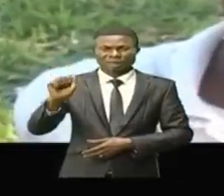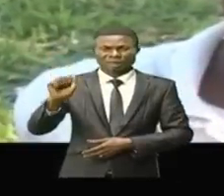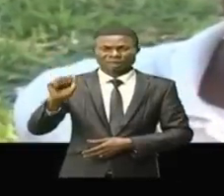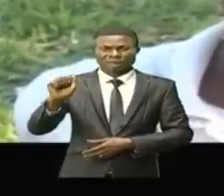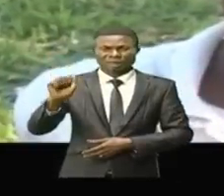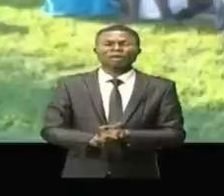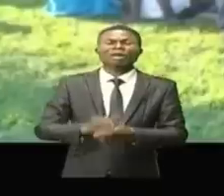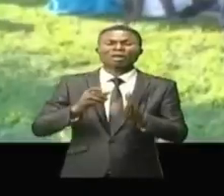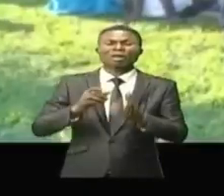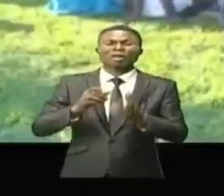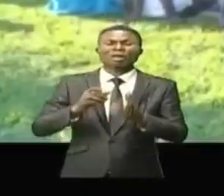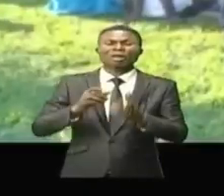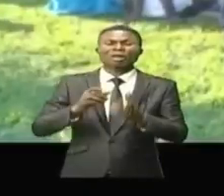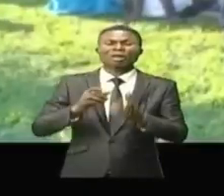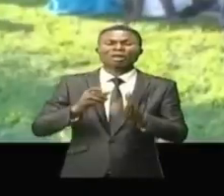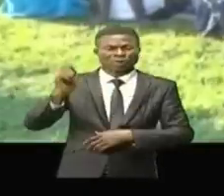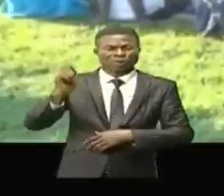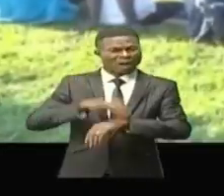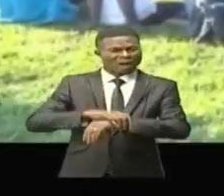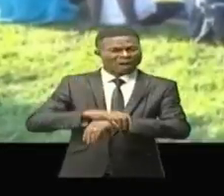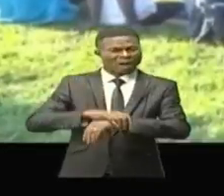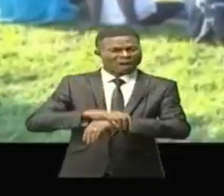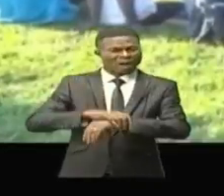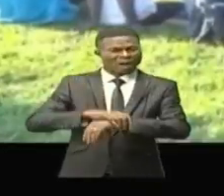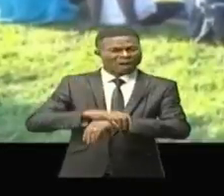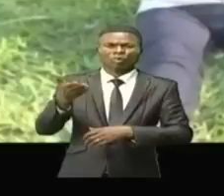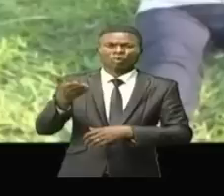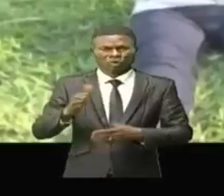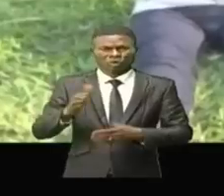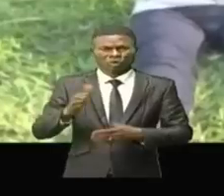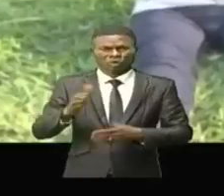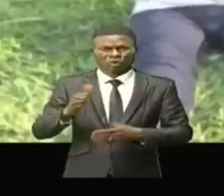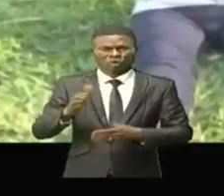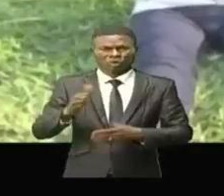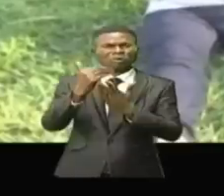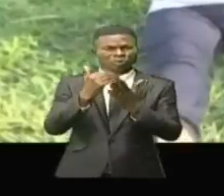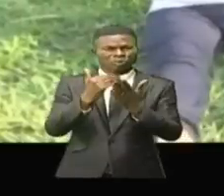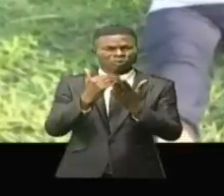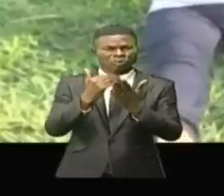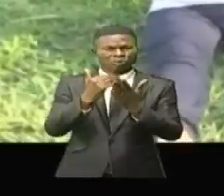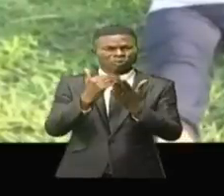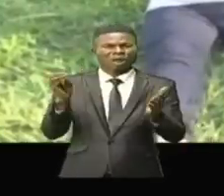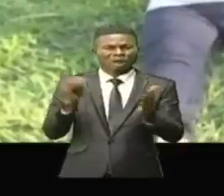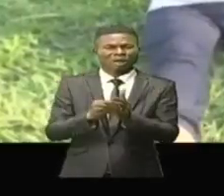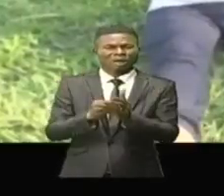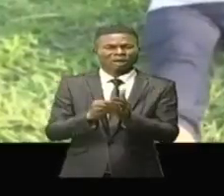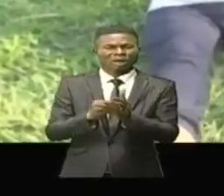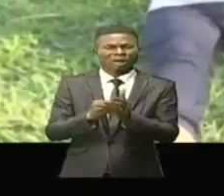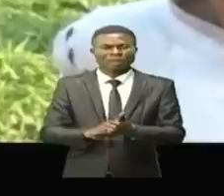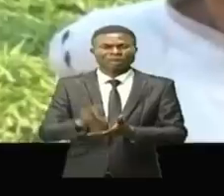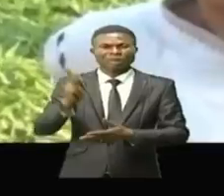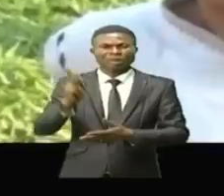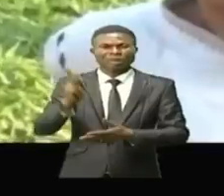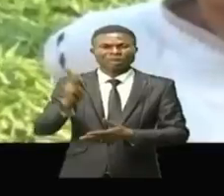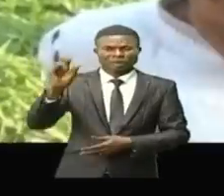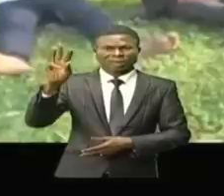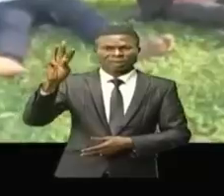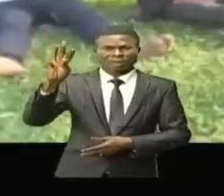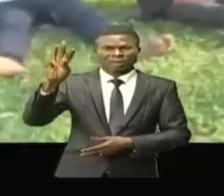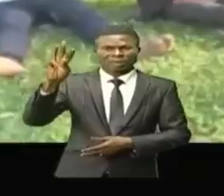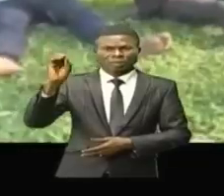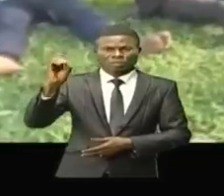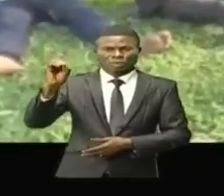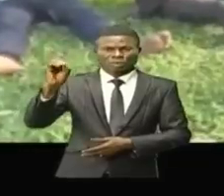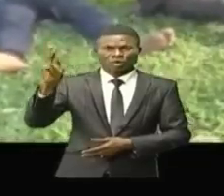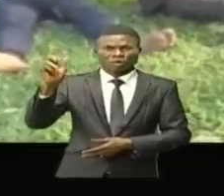justice, plusieurs fois arrêté, Chukuru, cité dans deux cas de kidnapping à Kimoka, à Sake. Le